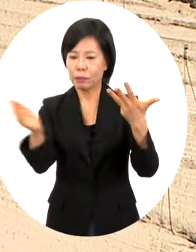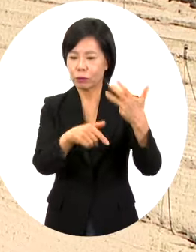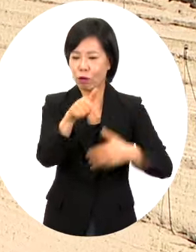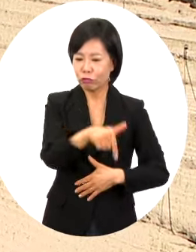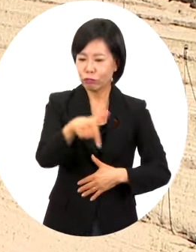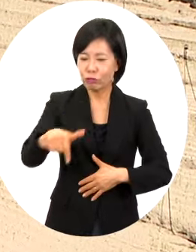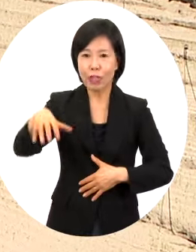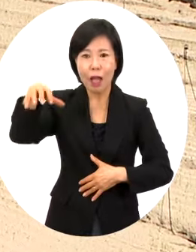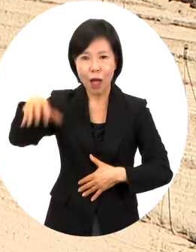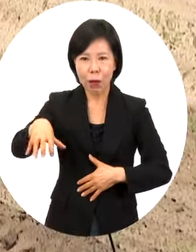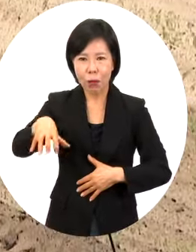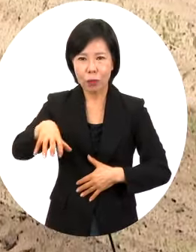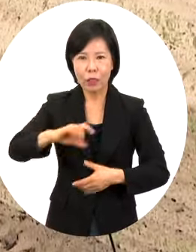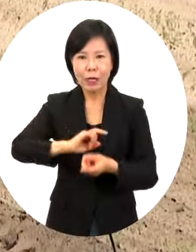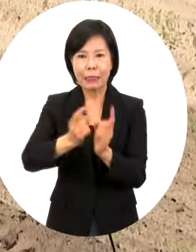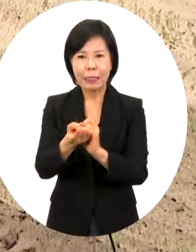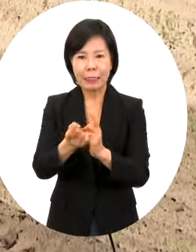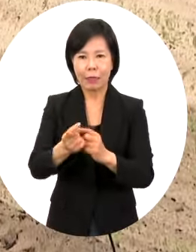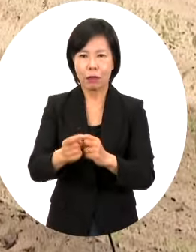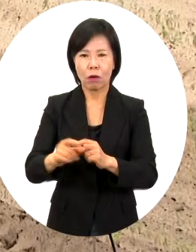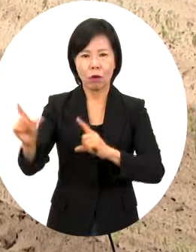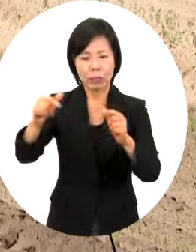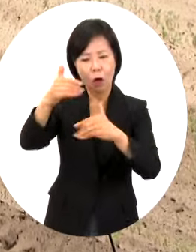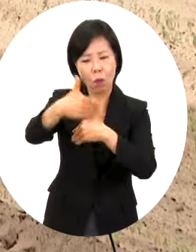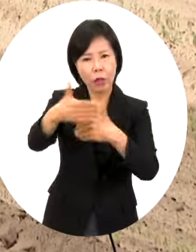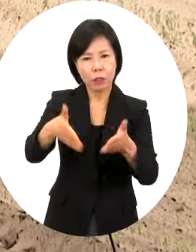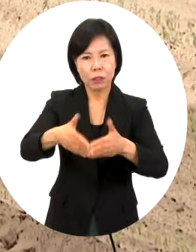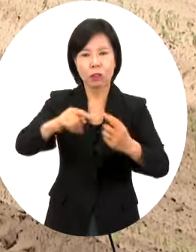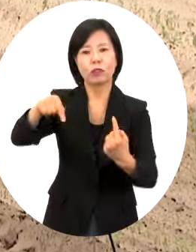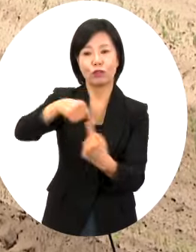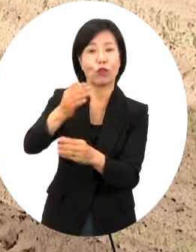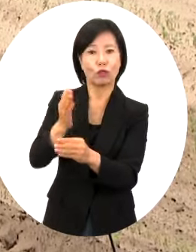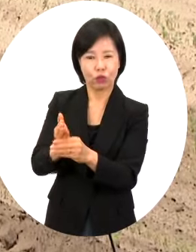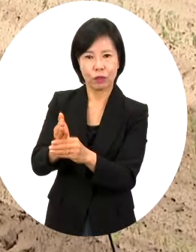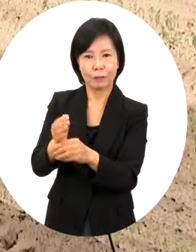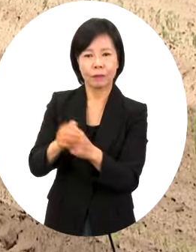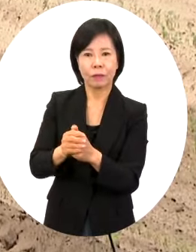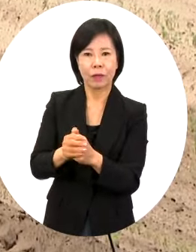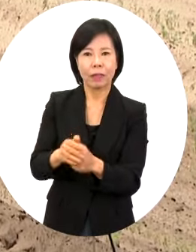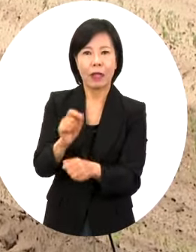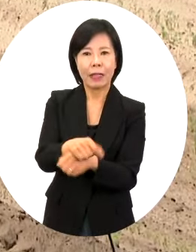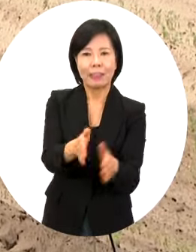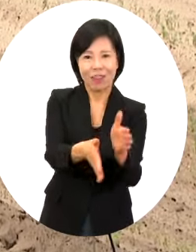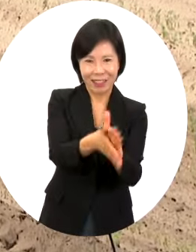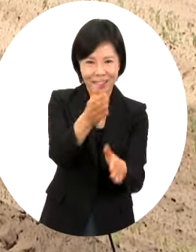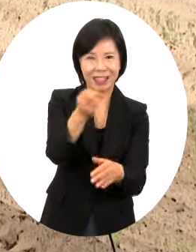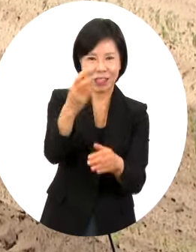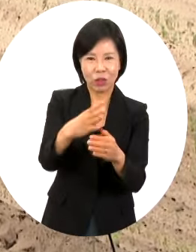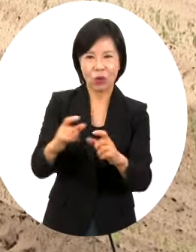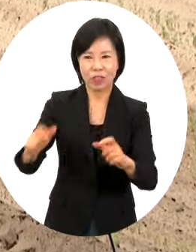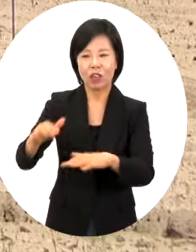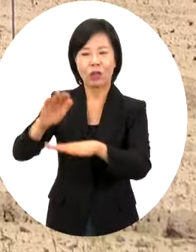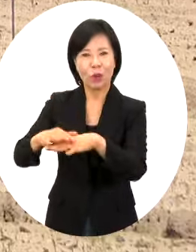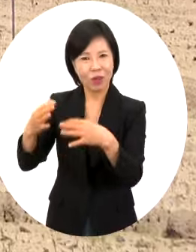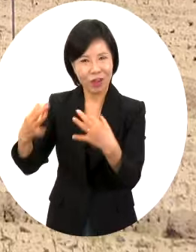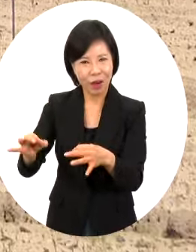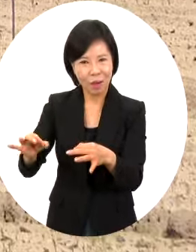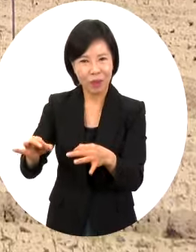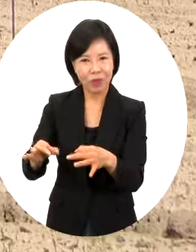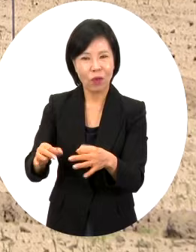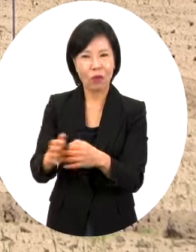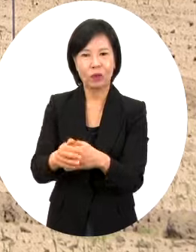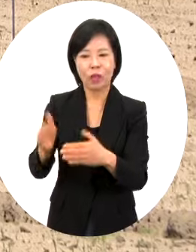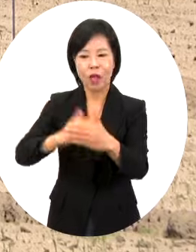제주도는 8일부터 구자읍의 가뭄 대책 상황실을 설치, 운영하고 있습니다. 행정시,